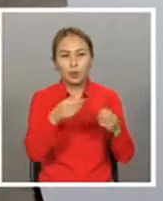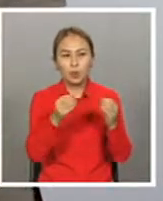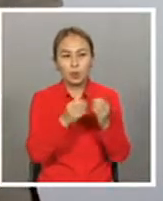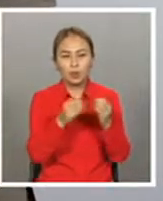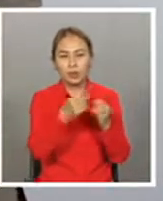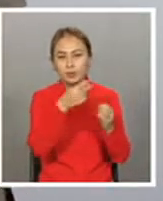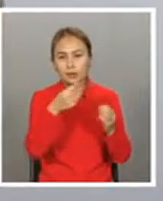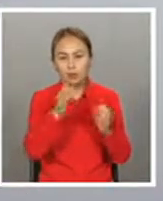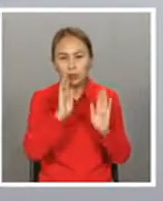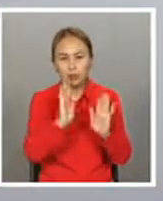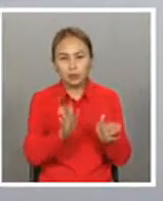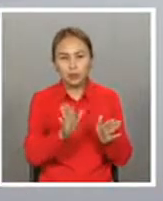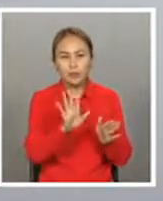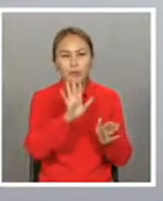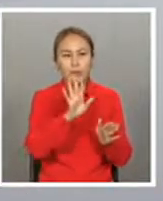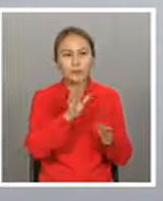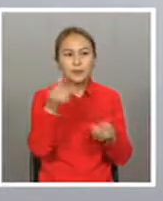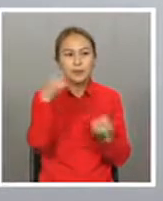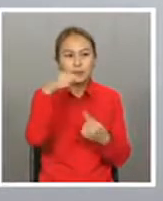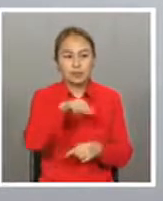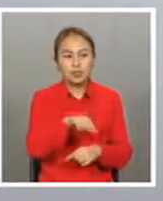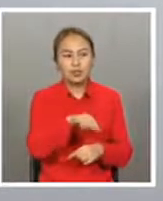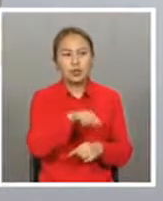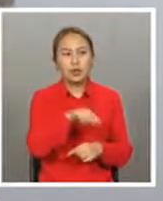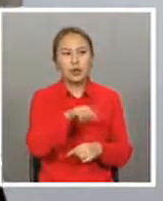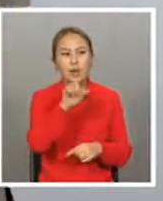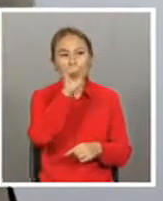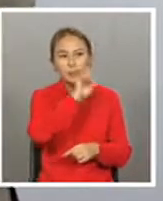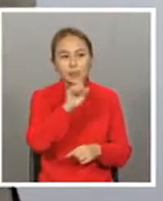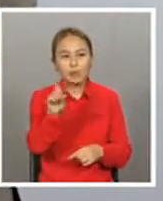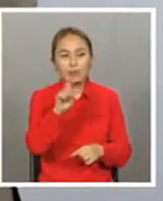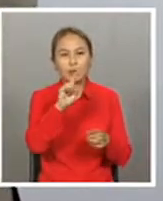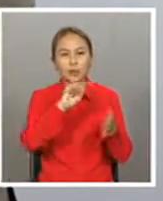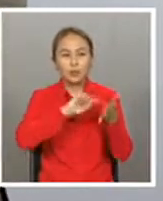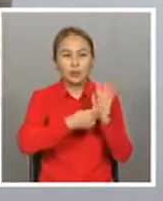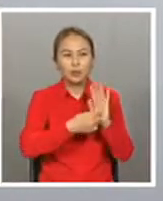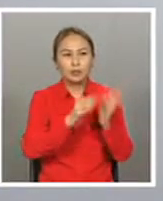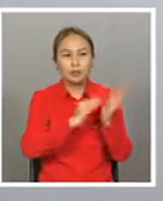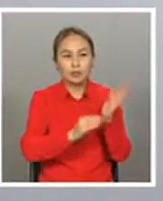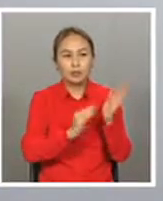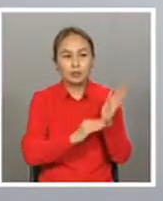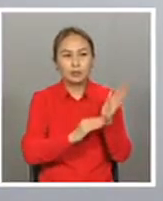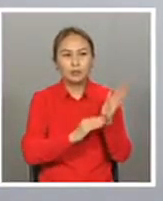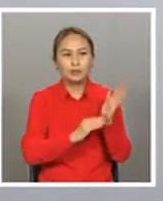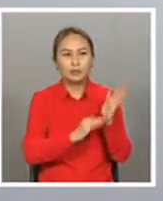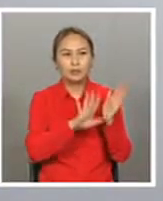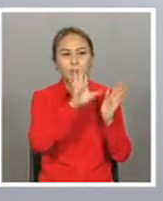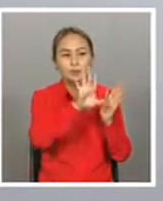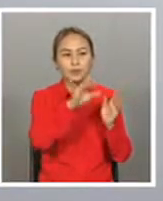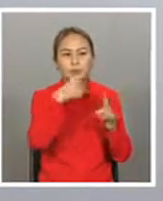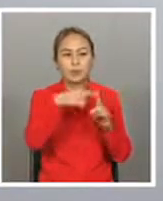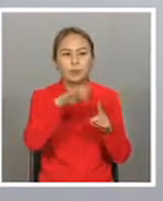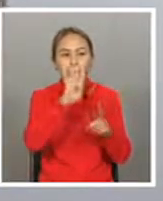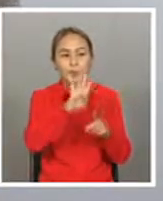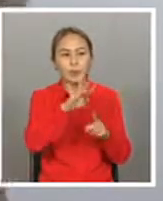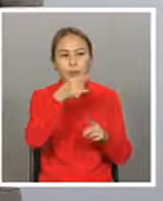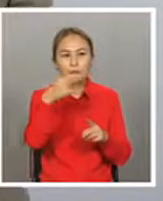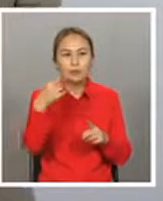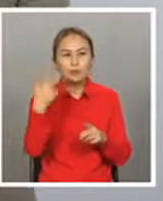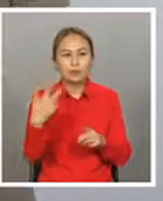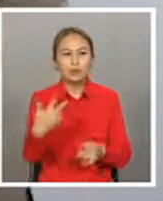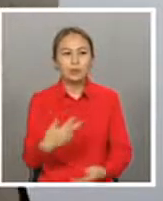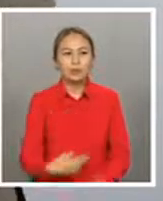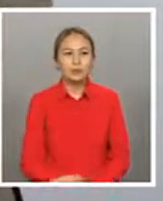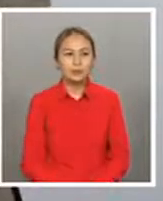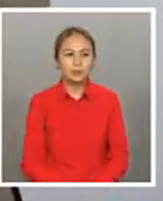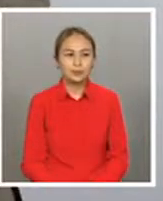болады. Енді сәйкесінше алымындағы сандарды көбейтіп жазайық. Мінекей, 5 қосу 4 азайту 3.